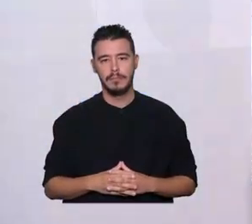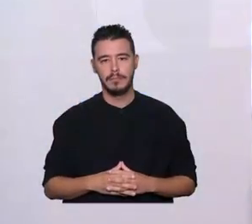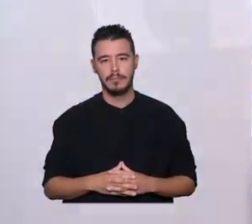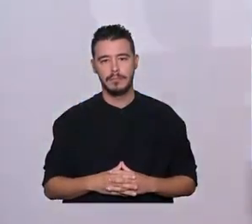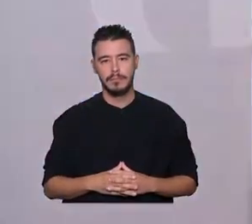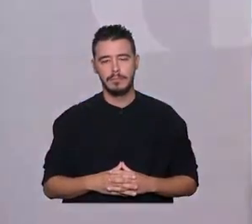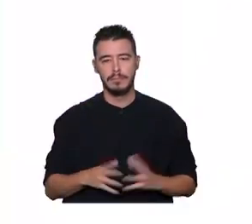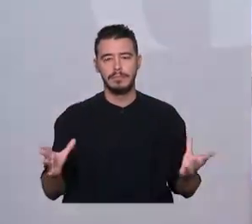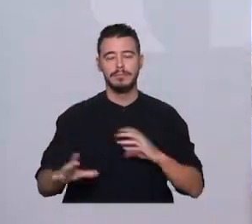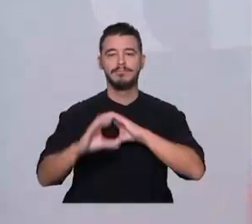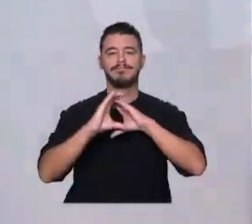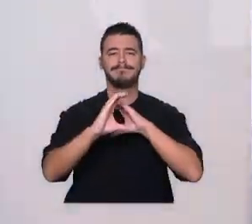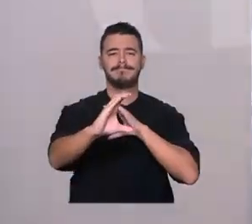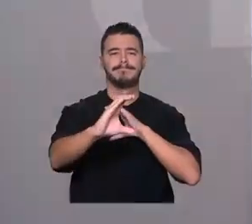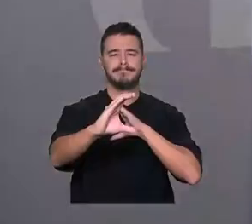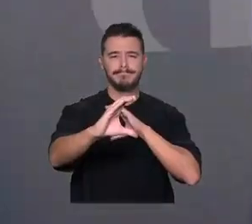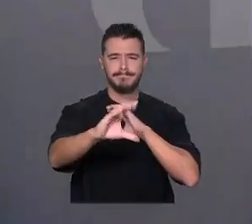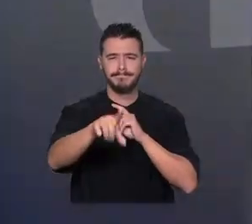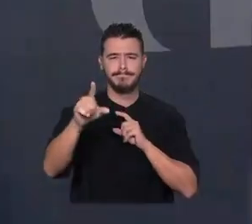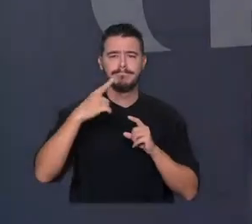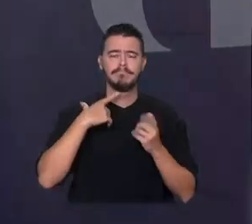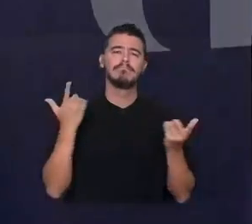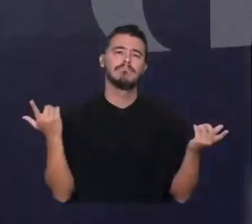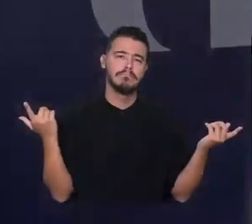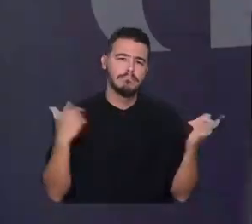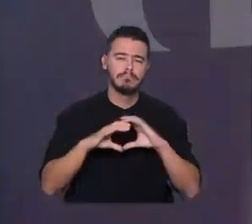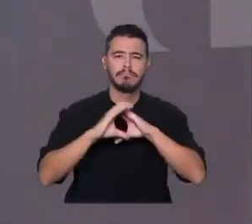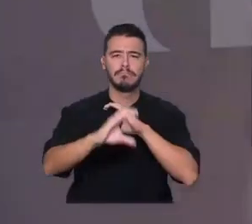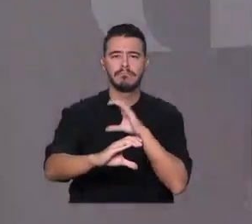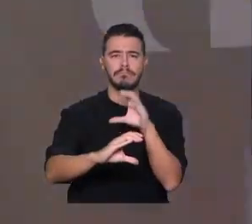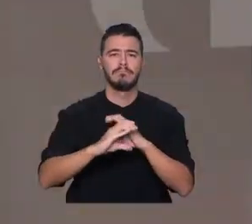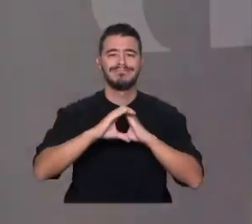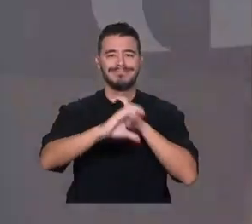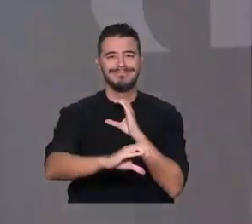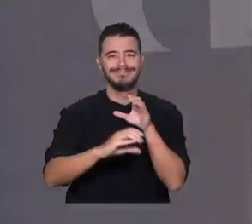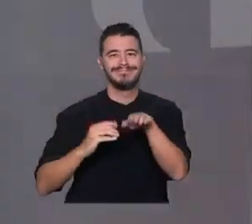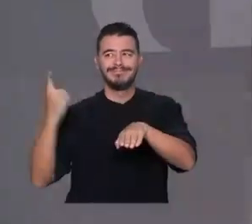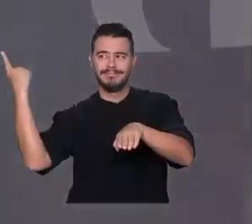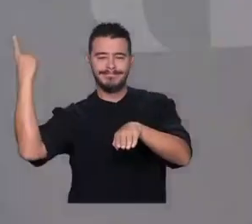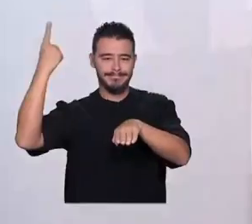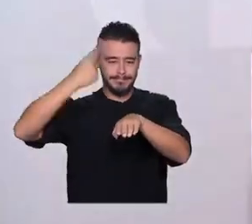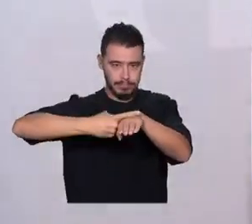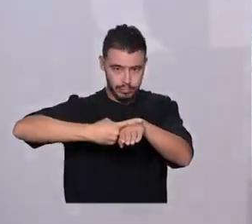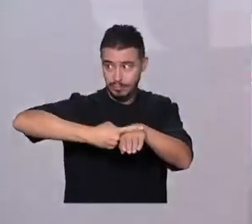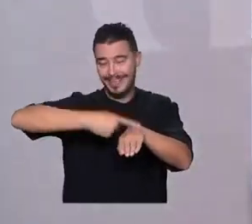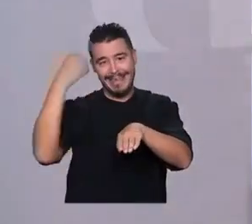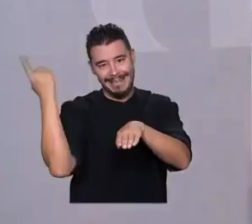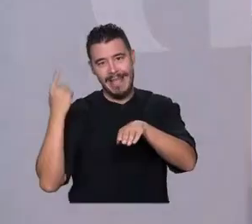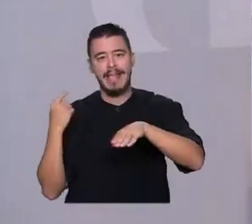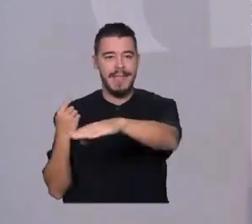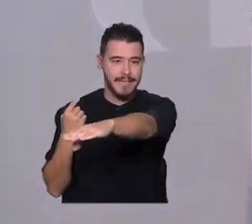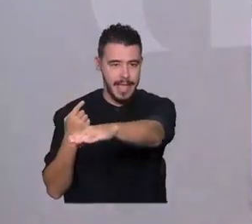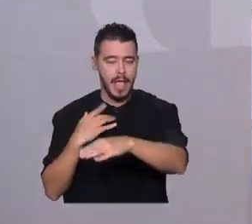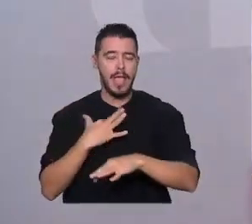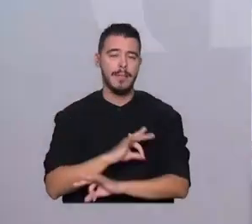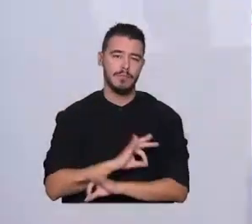βλάβη, που δεν είχε βλάβη γιατί μόλις έγινε αυτό, σηκώθηκε και έφυγε ο οδηγός. Κανονικά. Είναι εγκληματική η ευθύνη του οδηγού. Εγκληματική